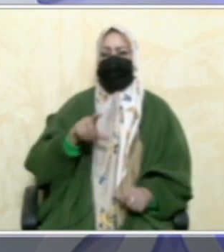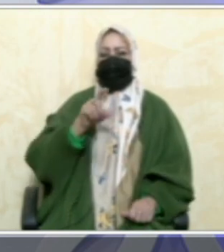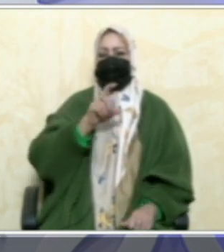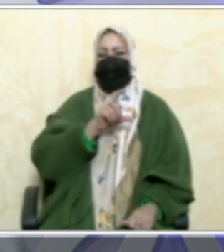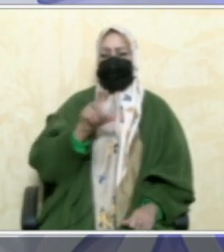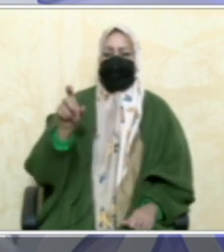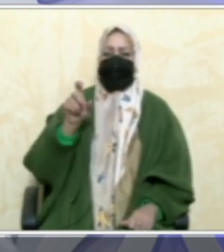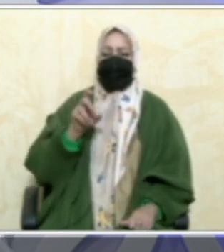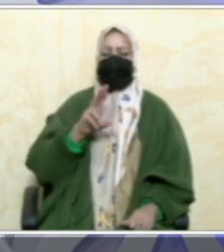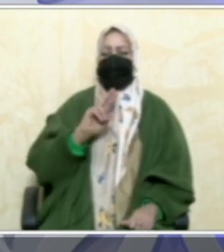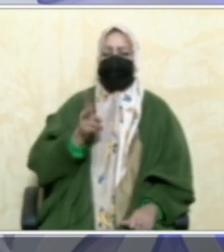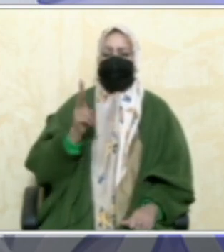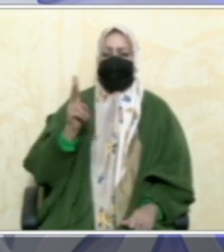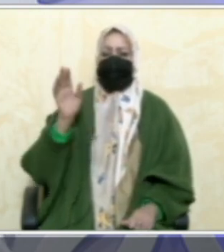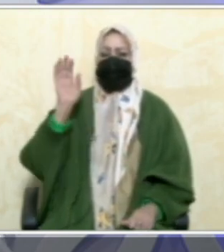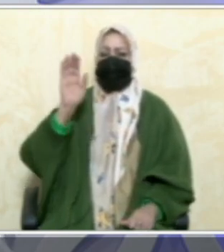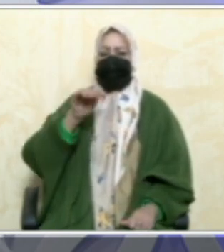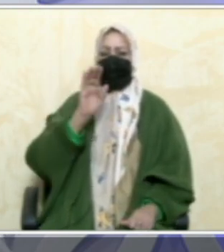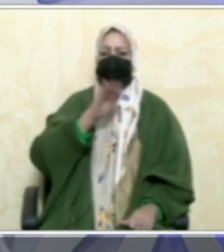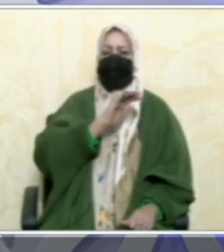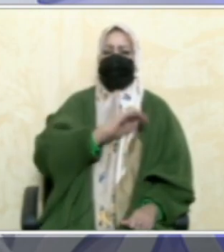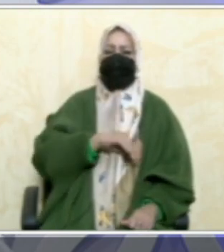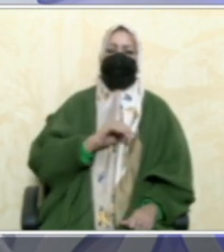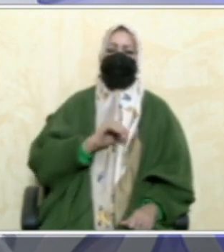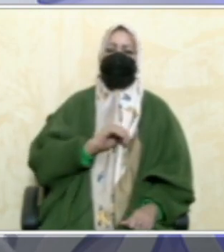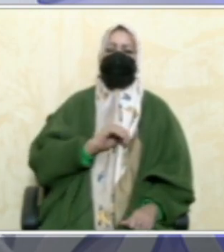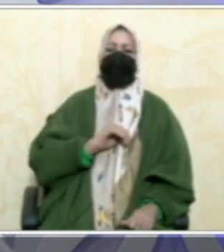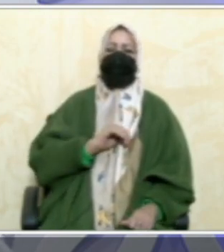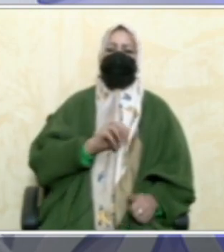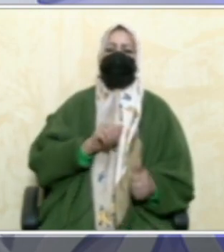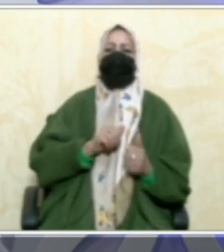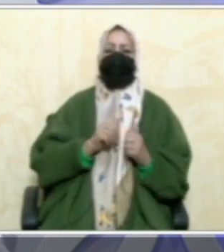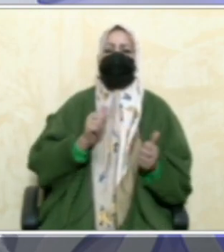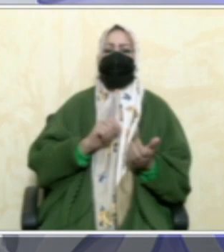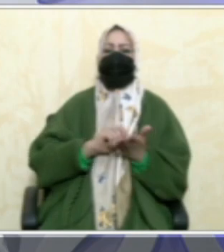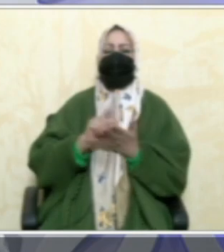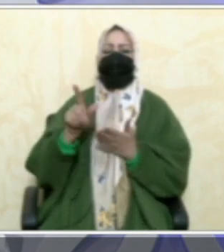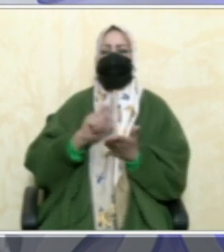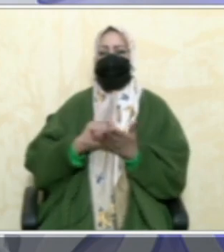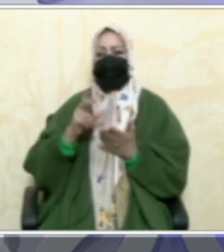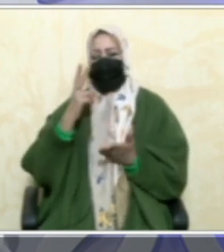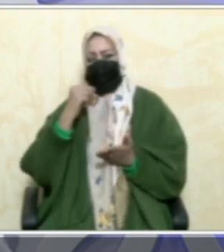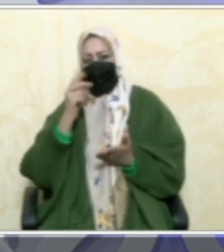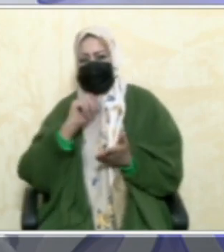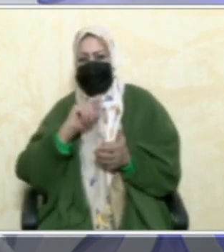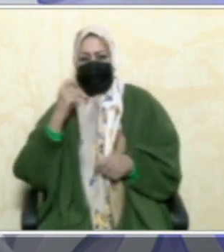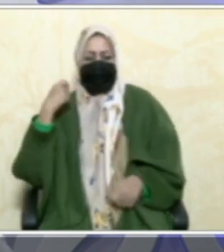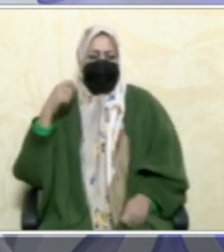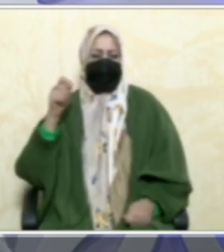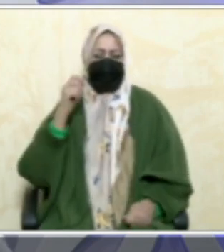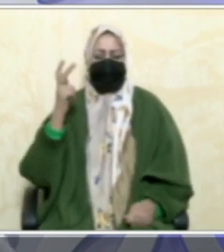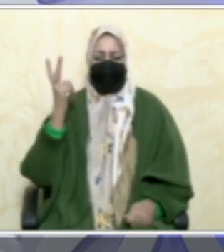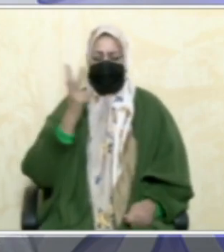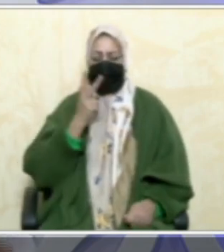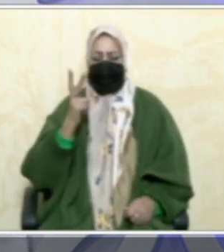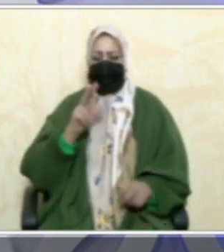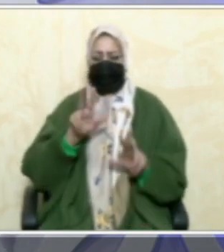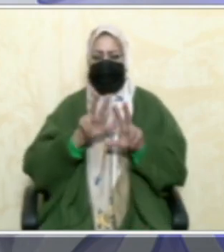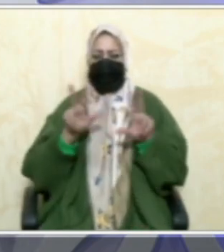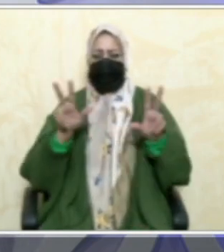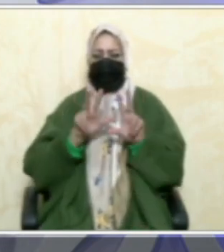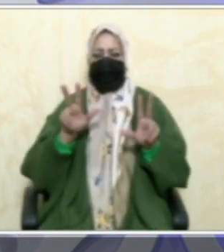ولاة الأمور، رسالة لولاة الأمور، وزير الإعلام ورئيس المجلس